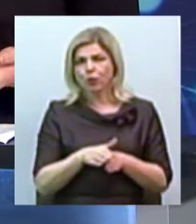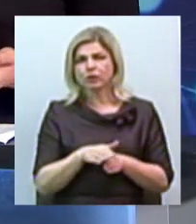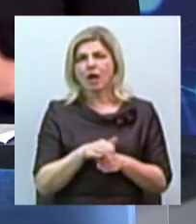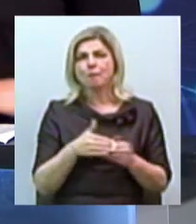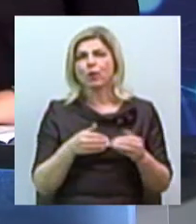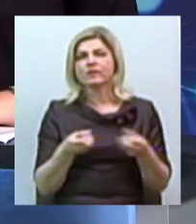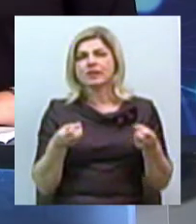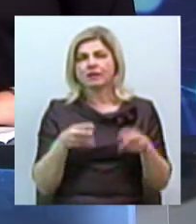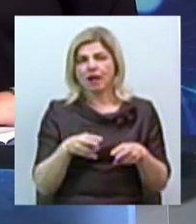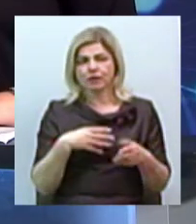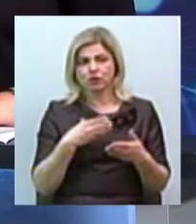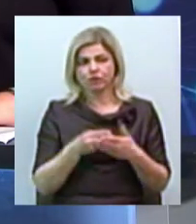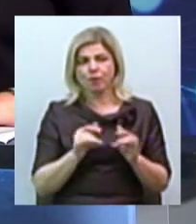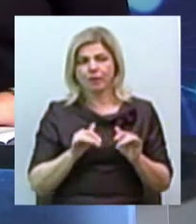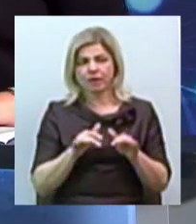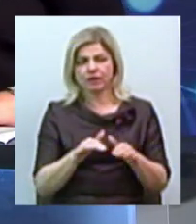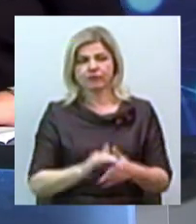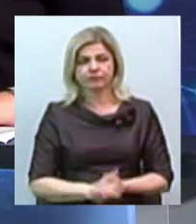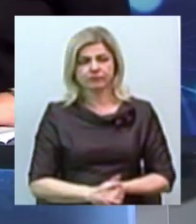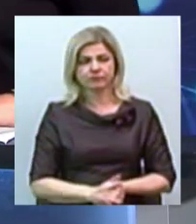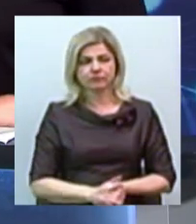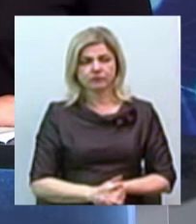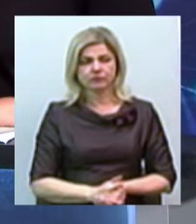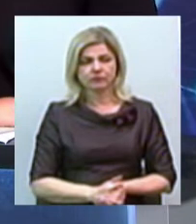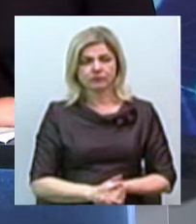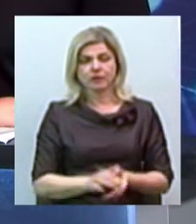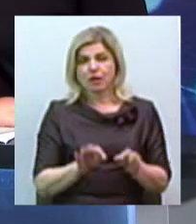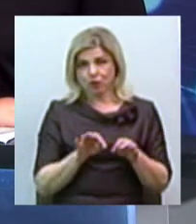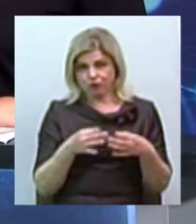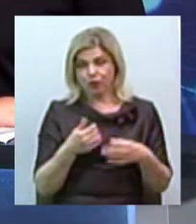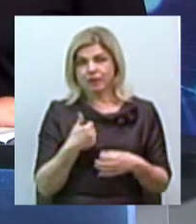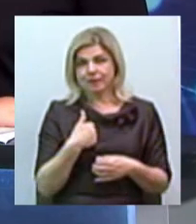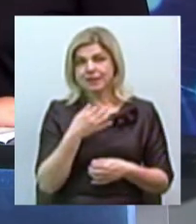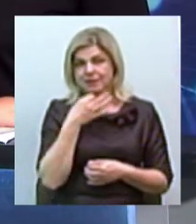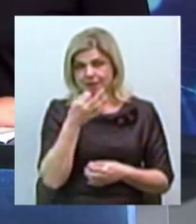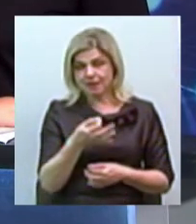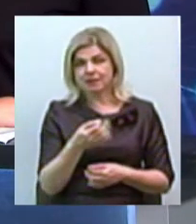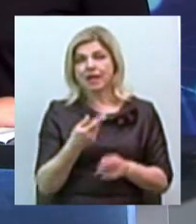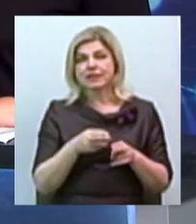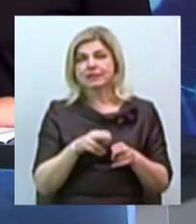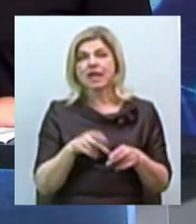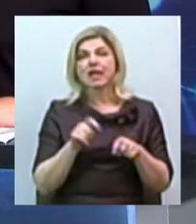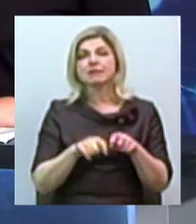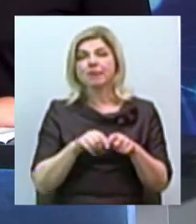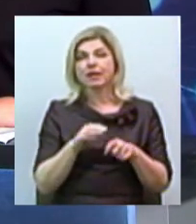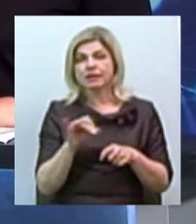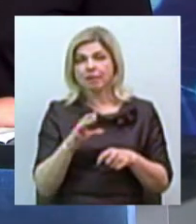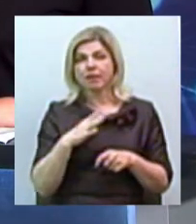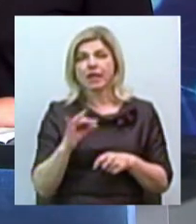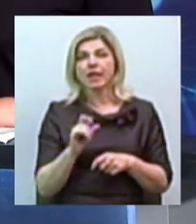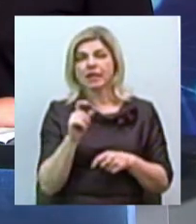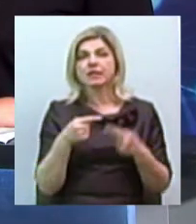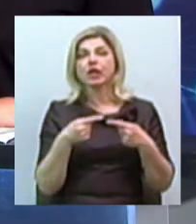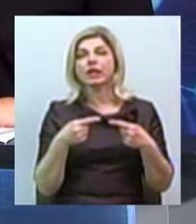своїй справі. Пані Олена, я зрозуміла, так, тільки, да. Пані Анета, дозвольте мені сказати, що ці незалежні експерти були з інших областей.